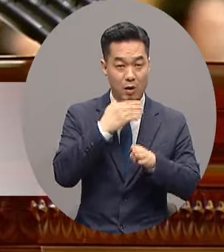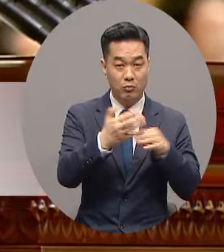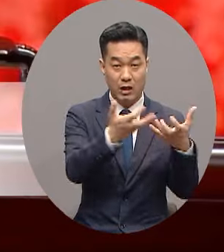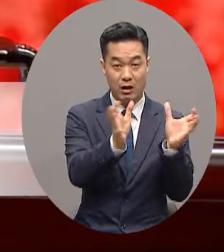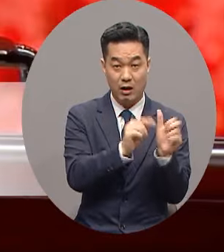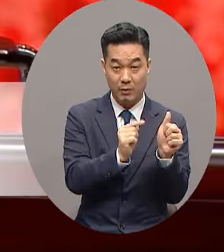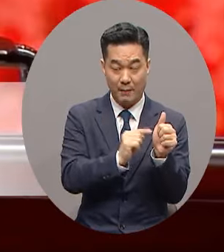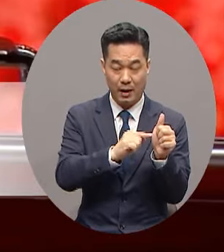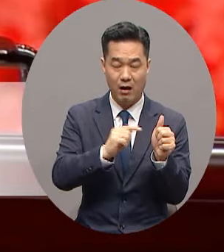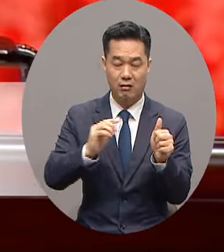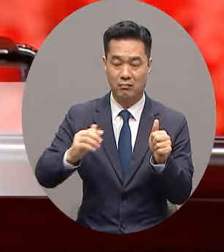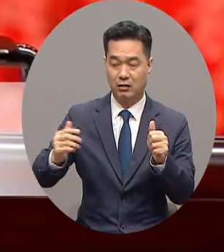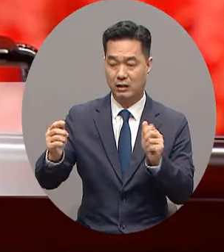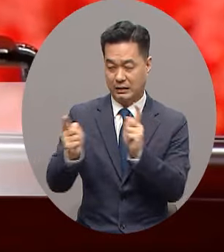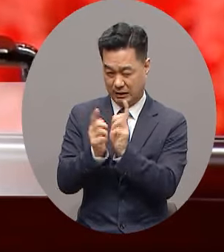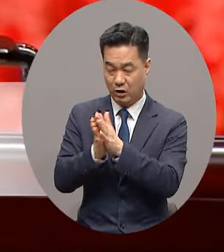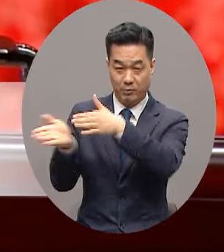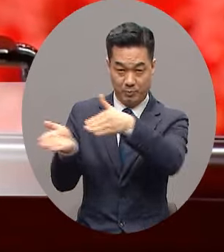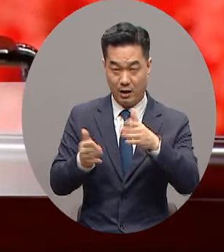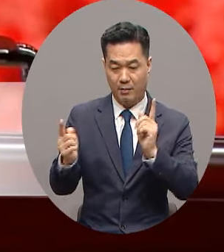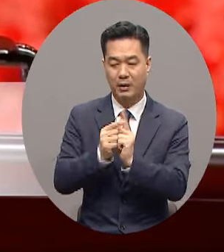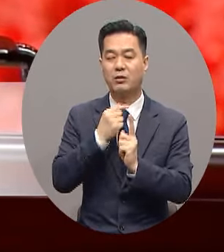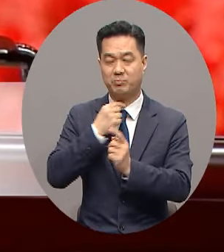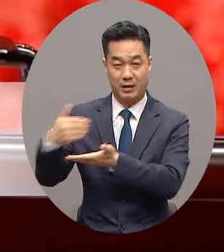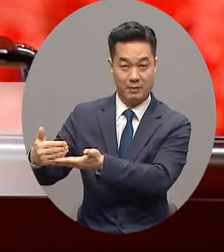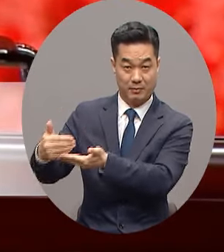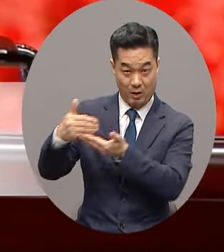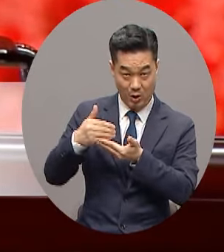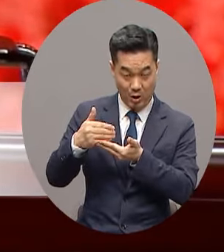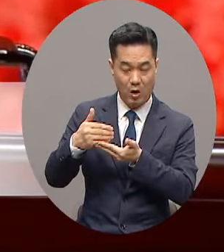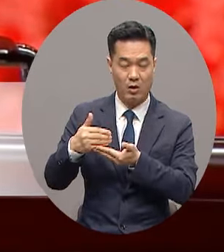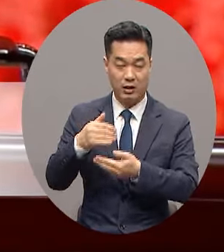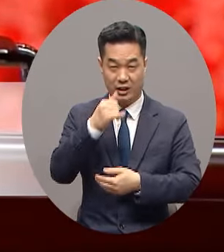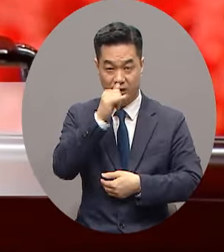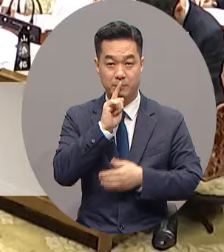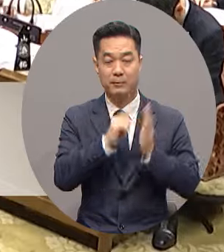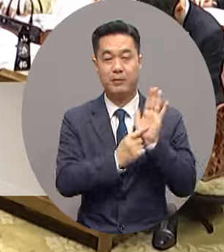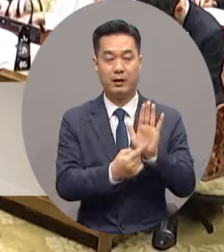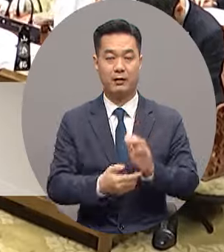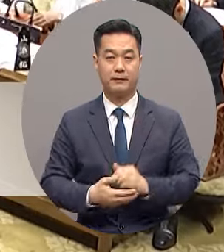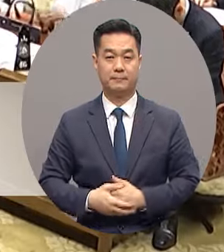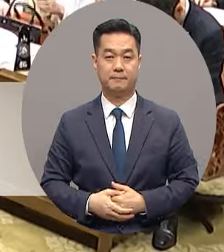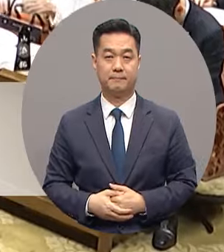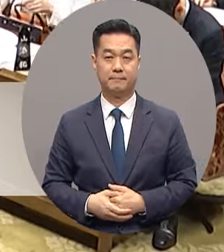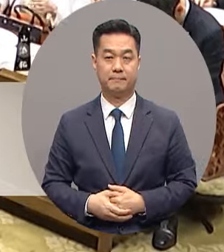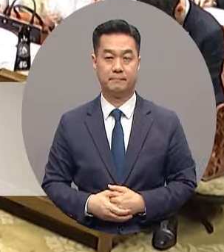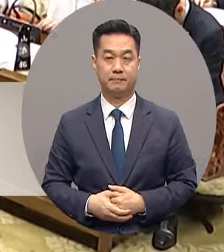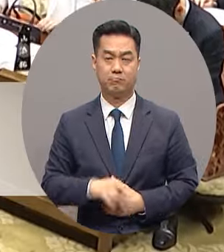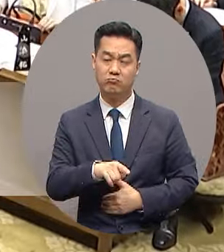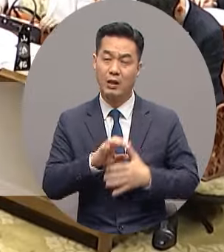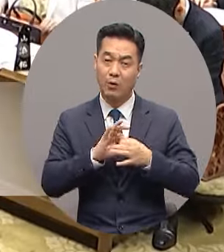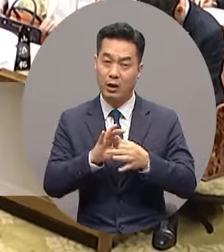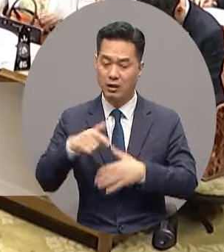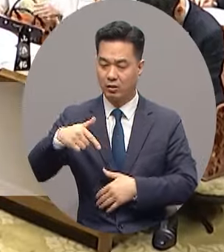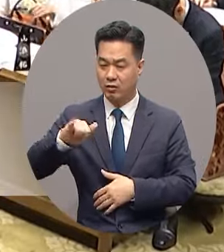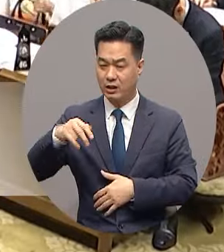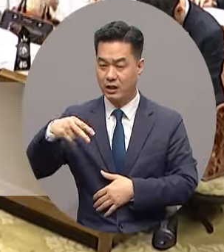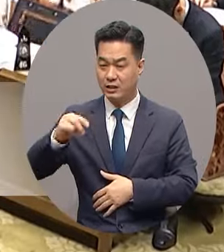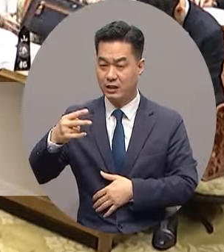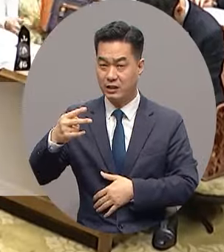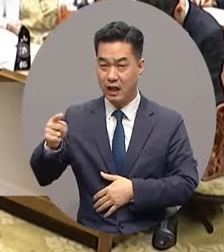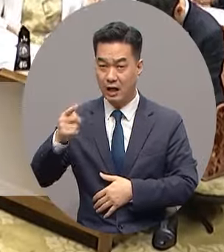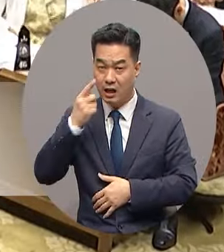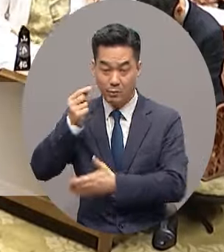인민공화국 국무위원장을 직접 만나고 싶다는 의향을 우리에게 전해왔다고 밝혔습니다 이와 관련해 기시다 우미오 일본